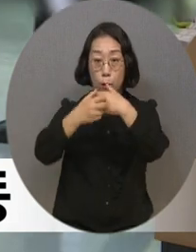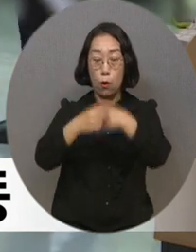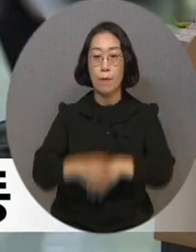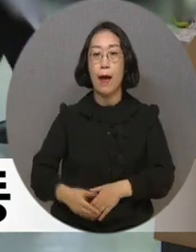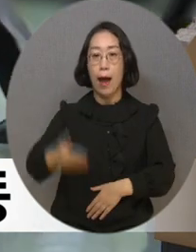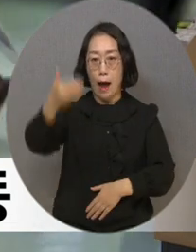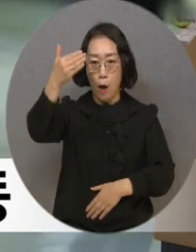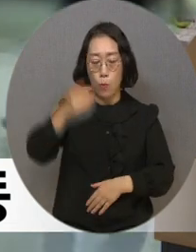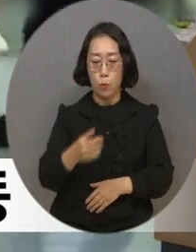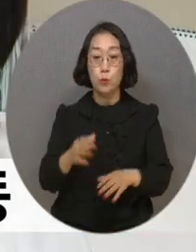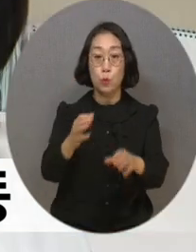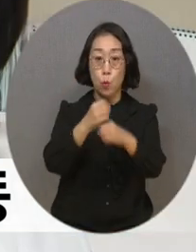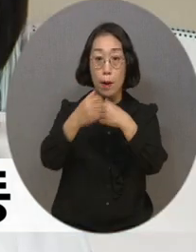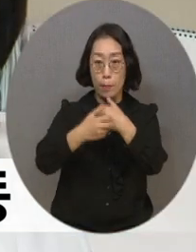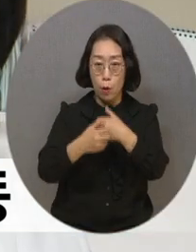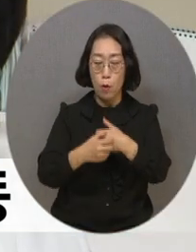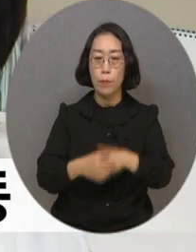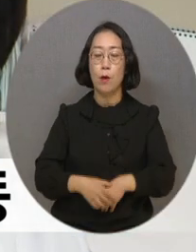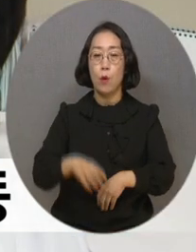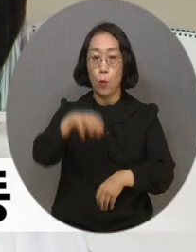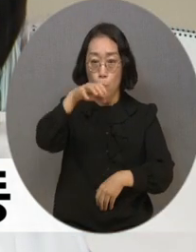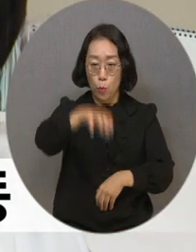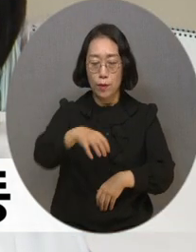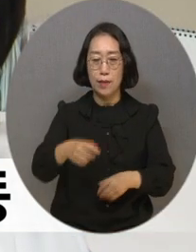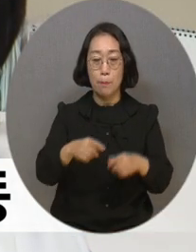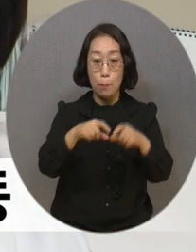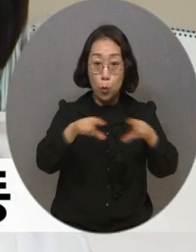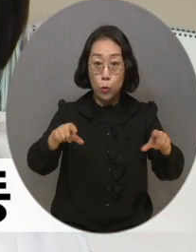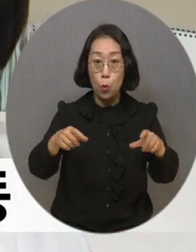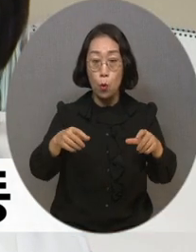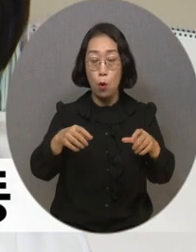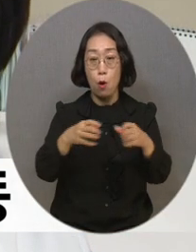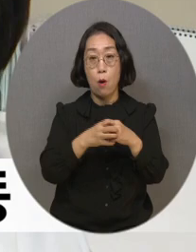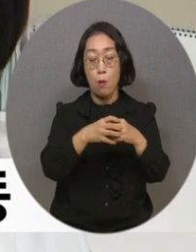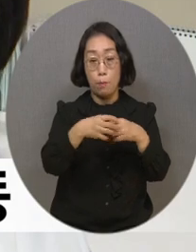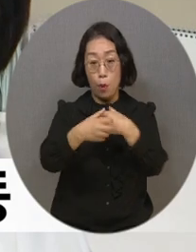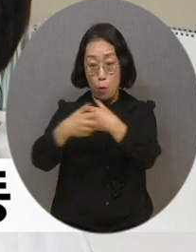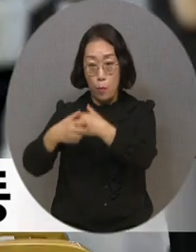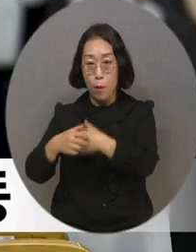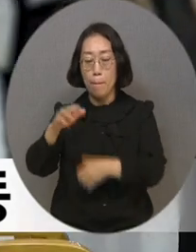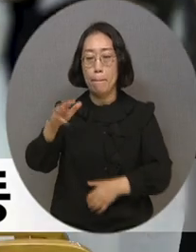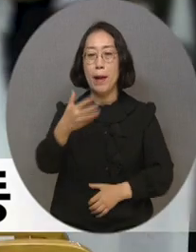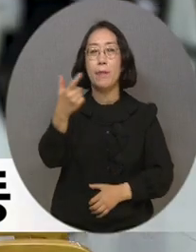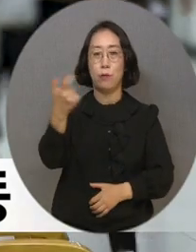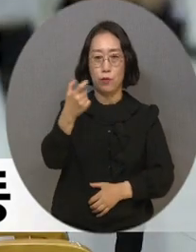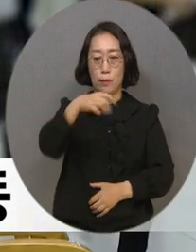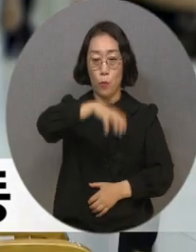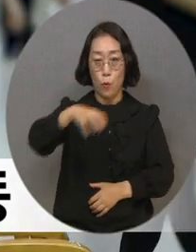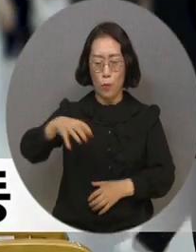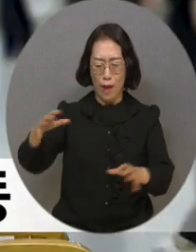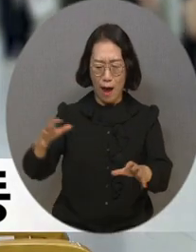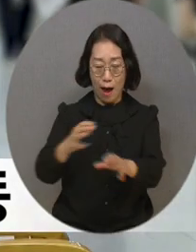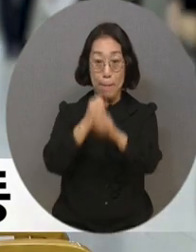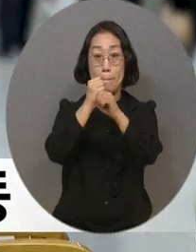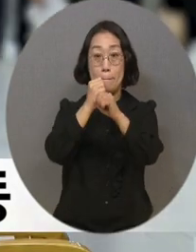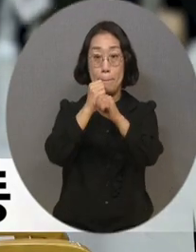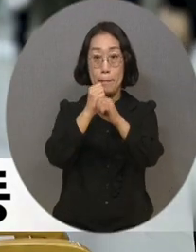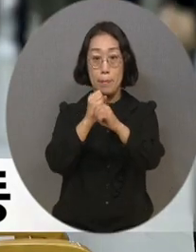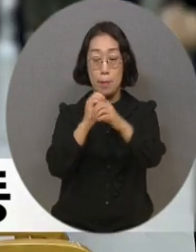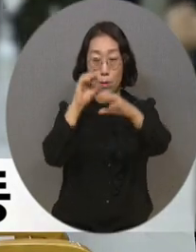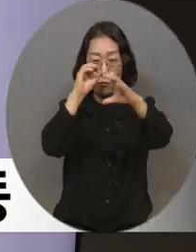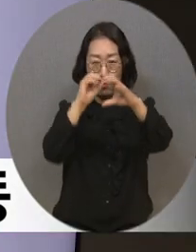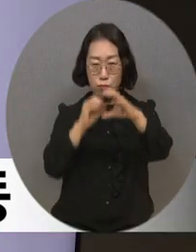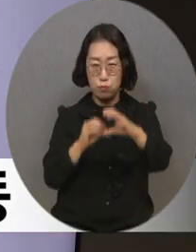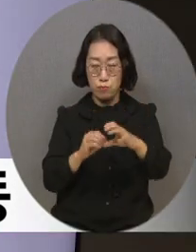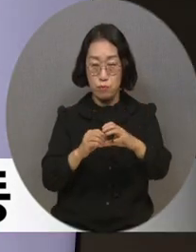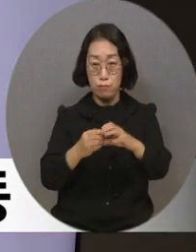13곳, 병의원급 838곳 등 모두 860곳으로 늘리고 제공 데이터 범위를 공공기관